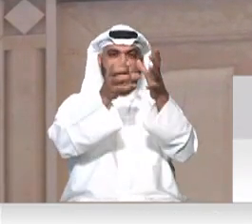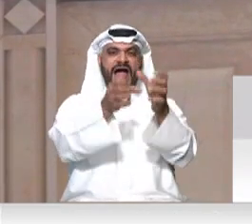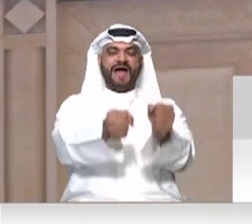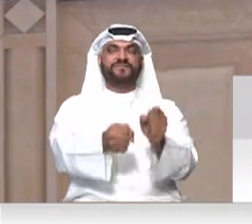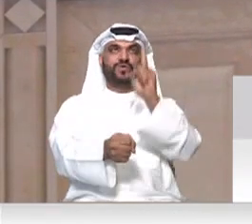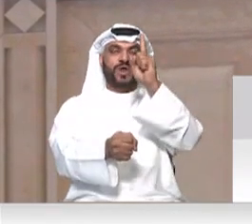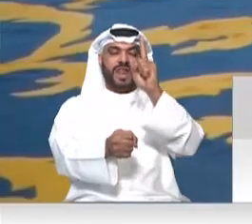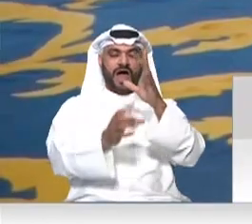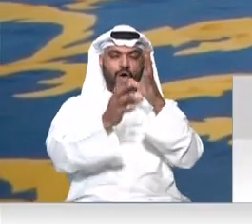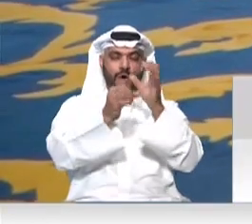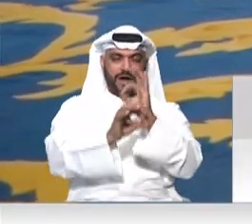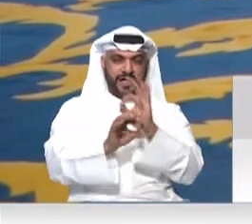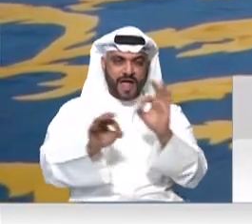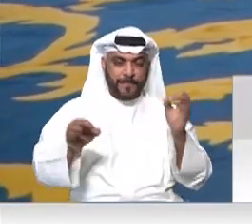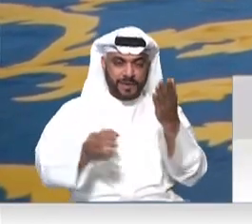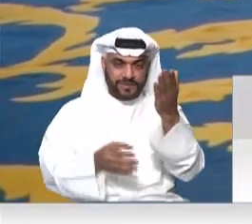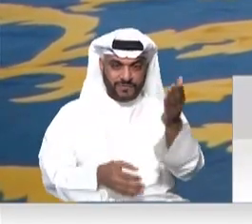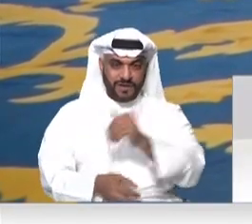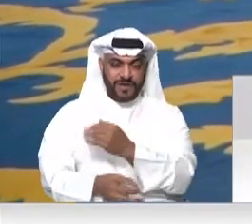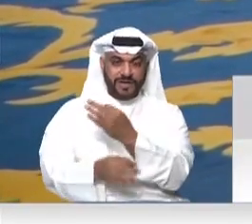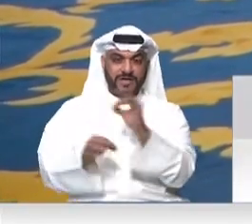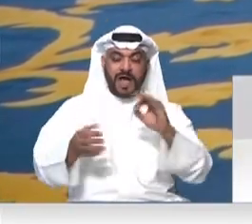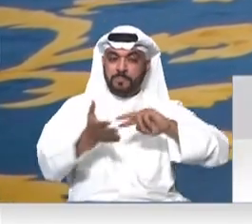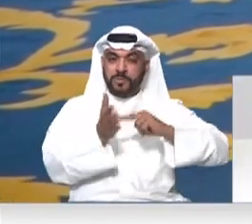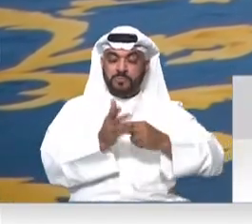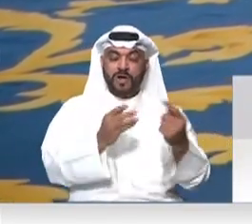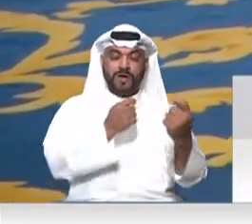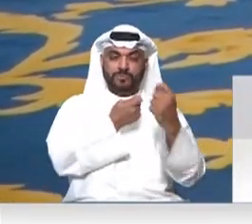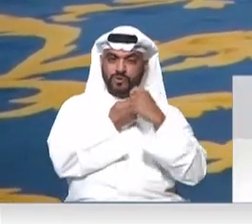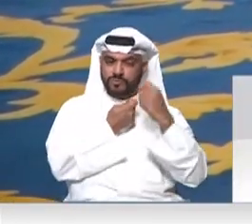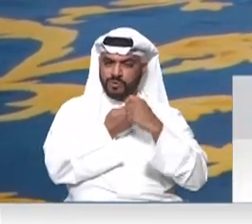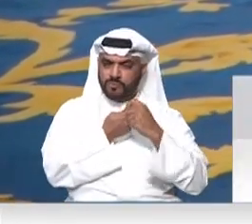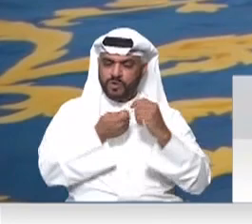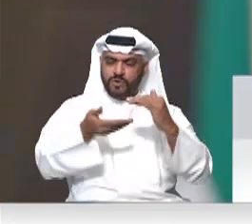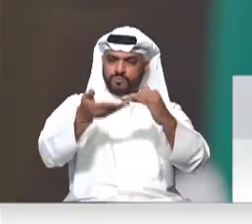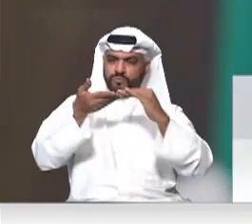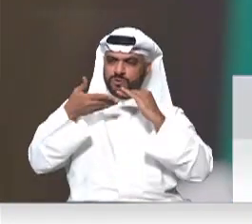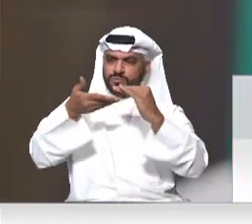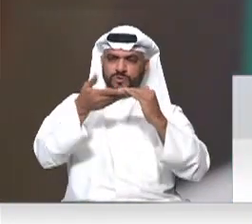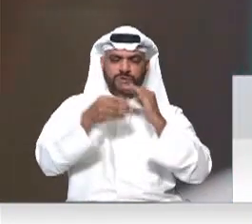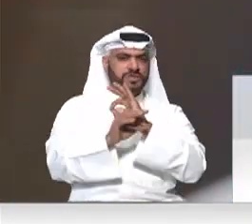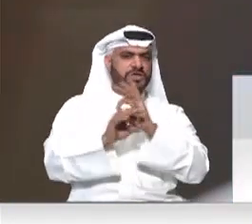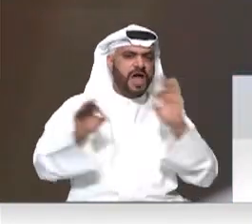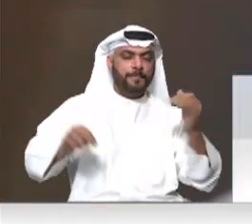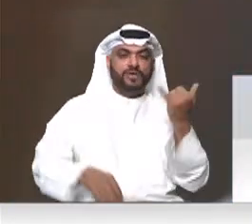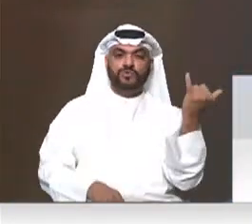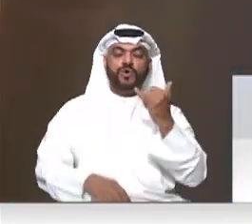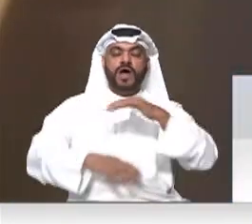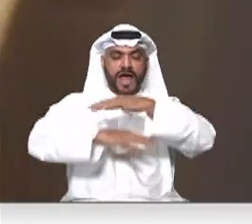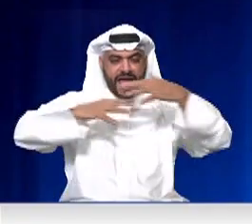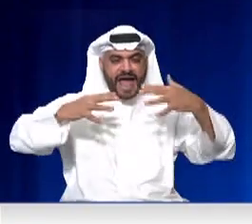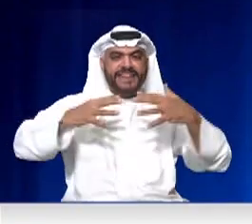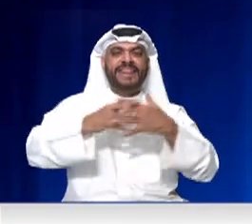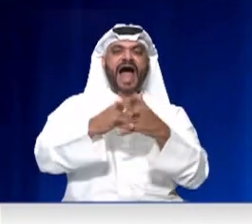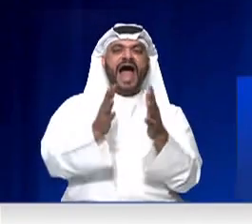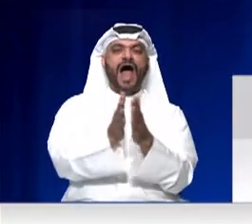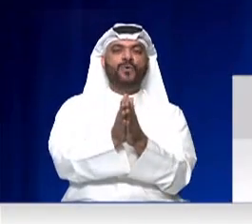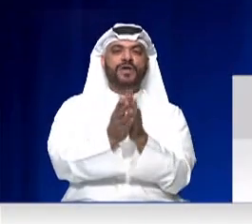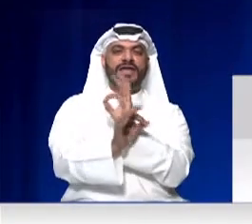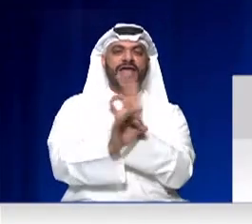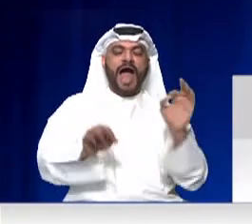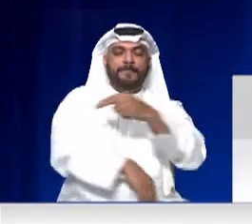الجابر الصباح حفظهم الله ورعاهما على توجيهاتهما السامية وحرصهما على ضرورة التعاون بين السلطتين